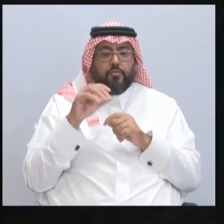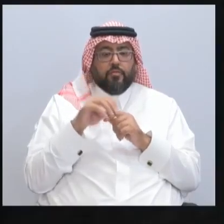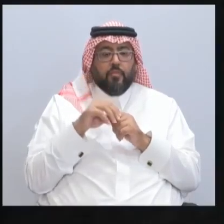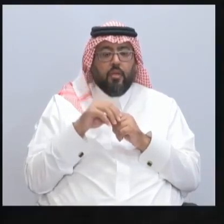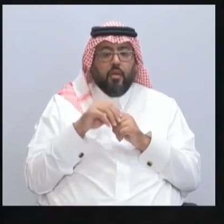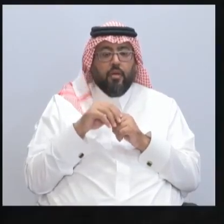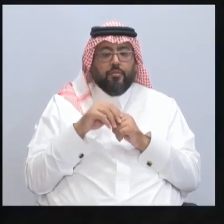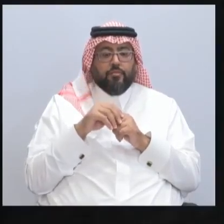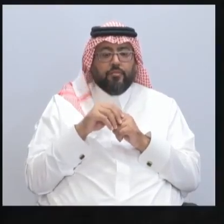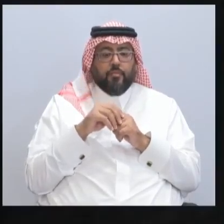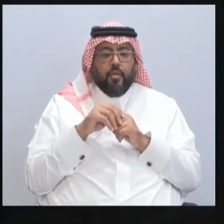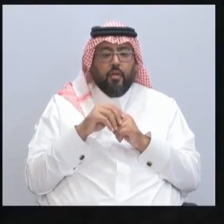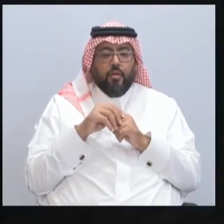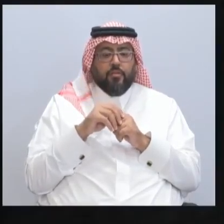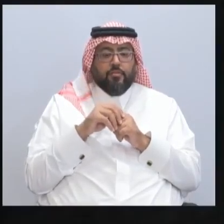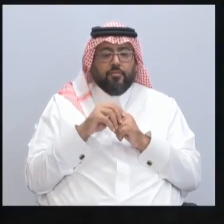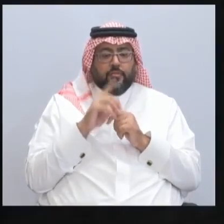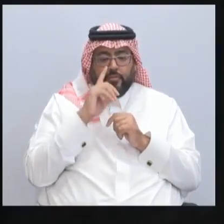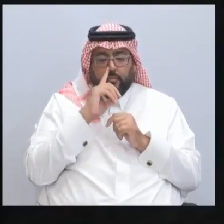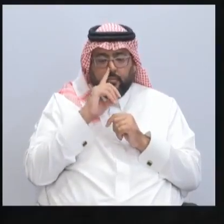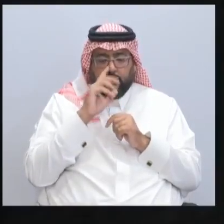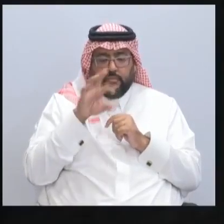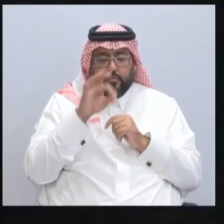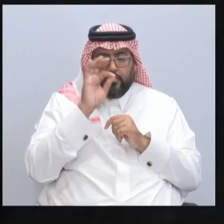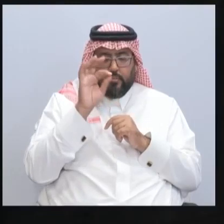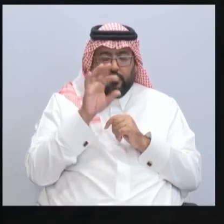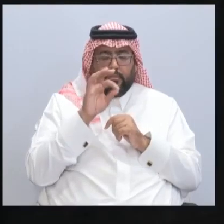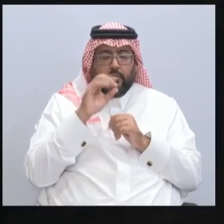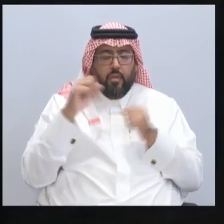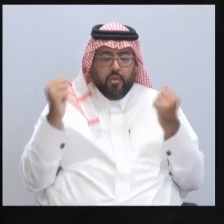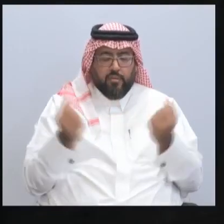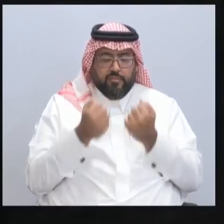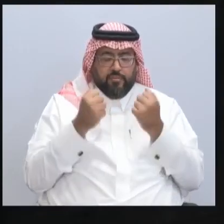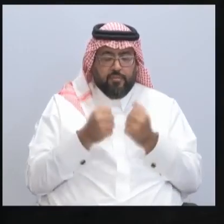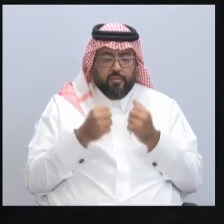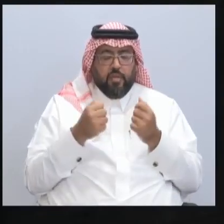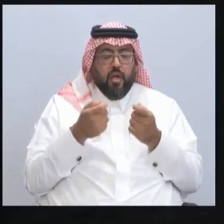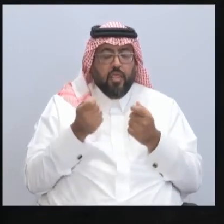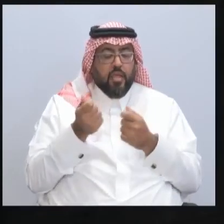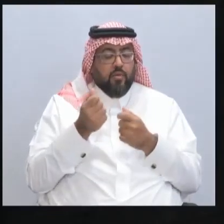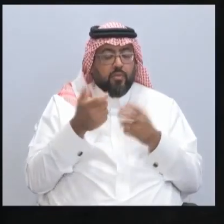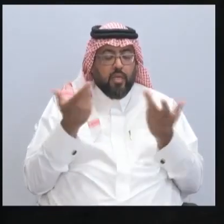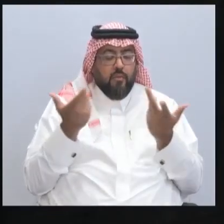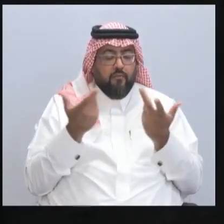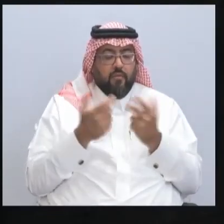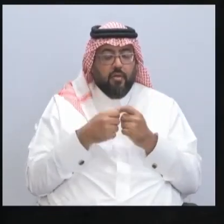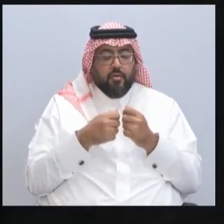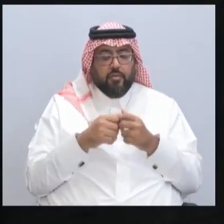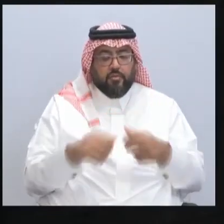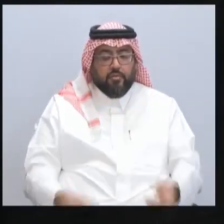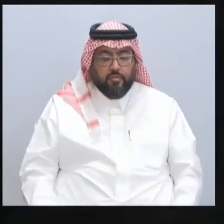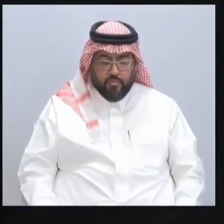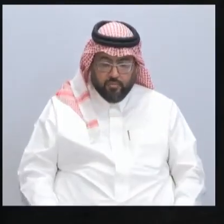الدرس يستنتج الطالب الانشطه الاقتصاديه في دول مجلس التعاون